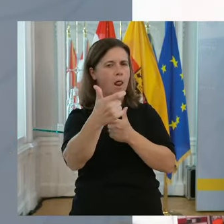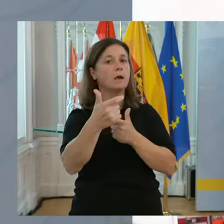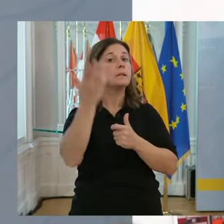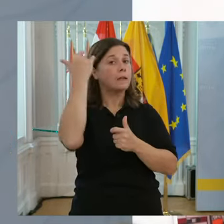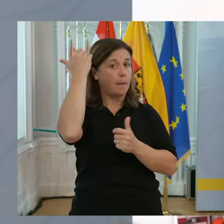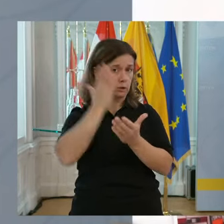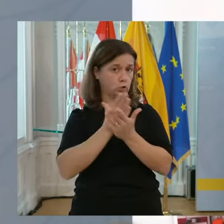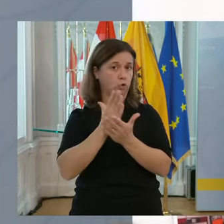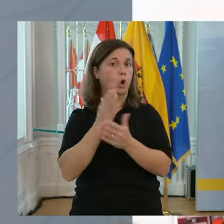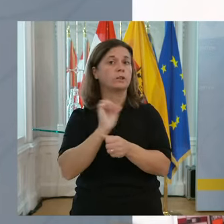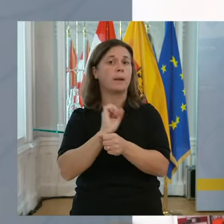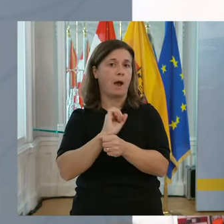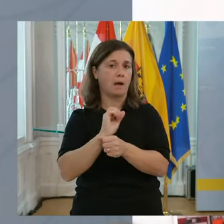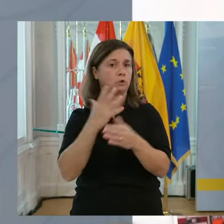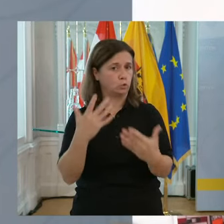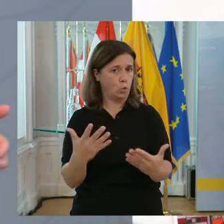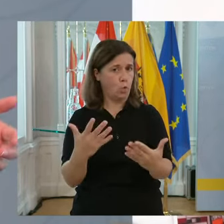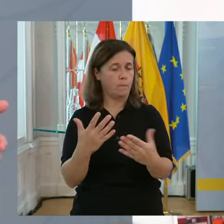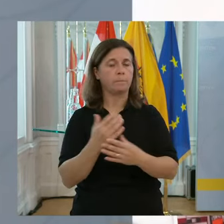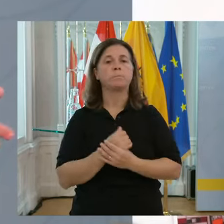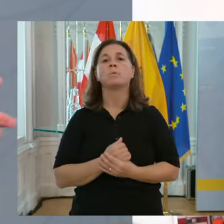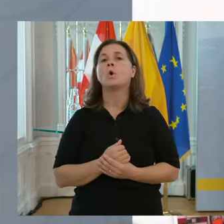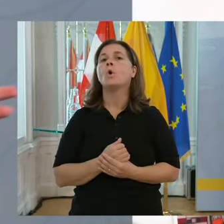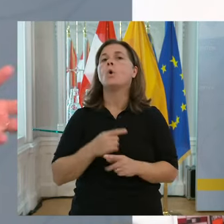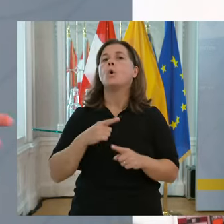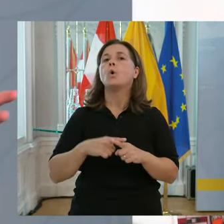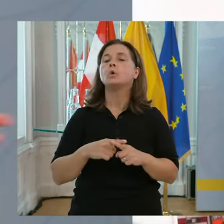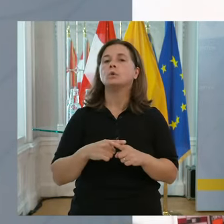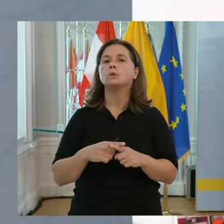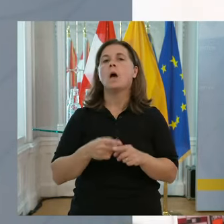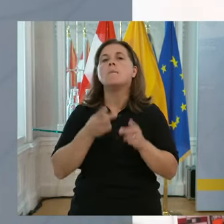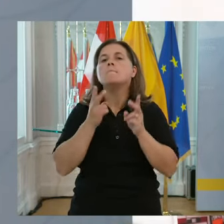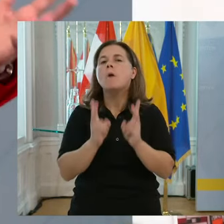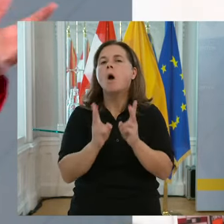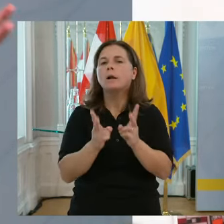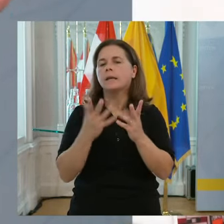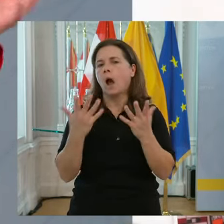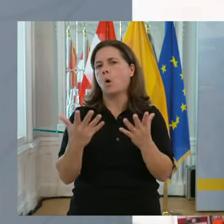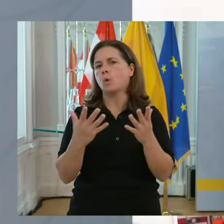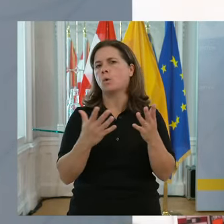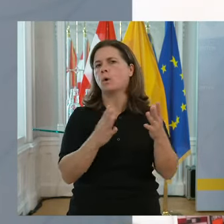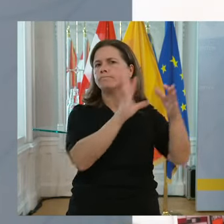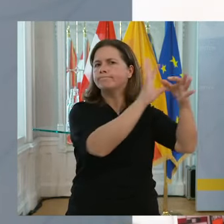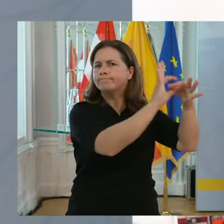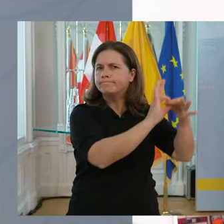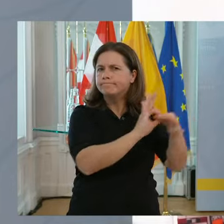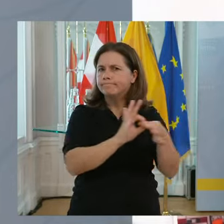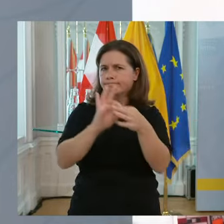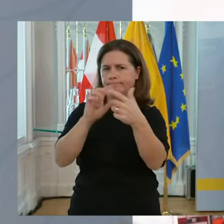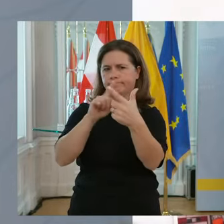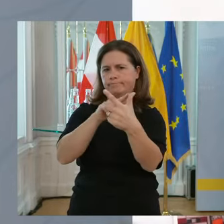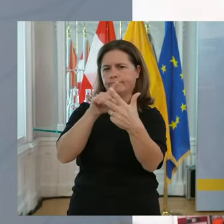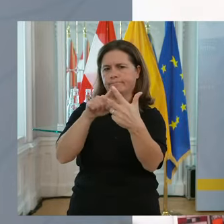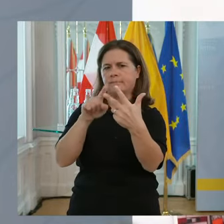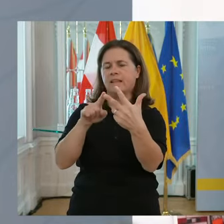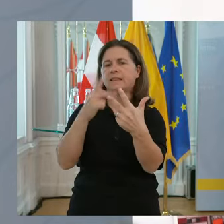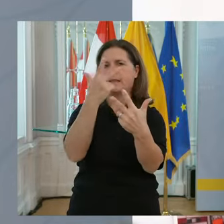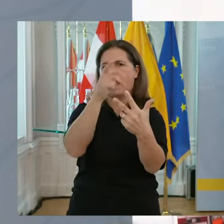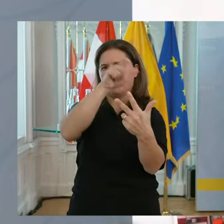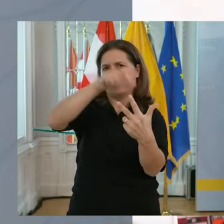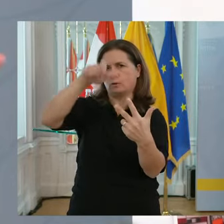wir damals auch schon so gemacht und das liegt möglicherweise auch in der Natur dieser 3 Personen, dass wir